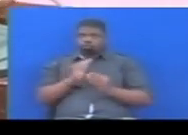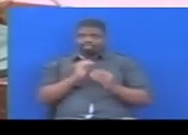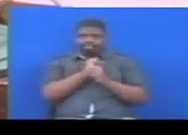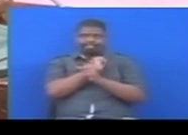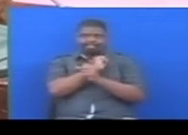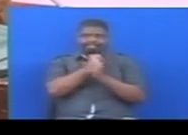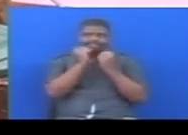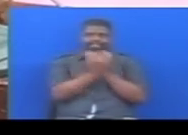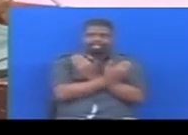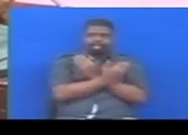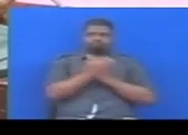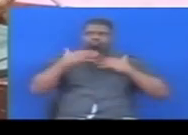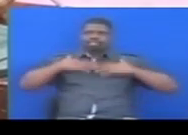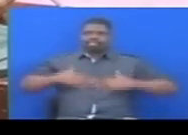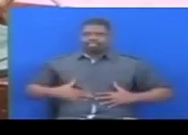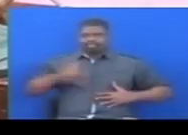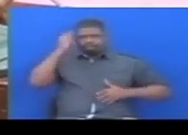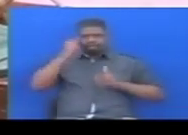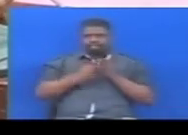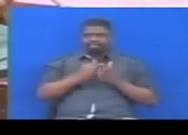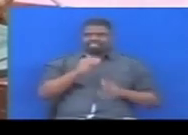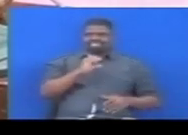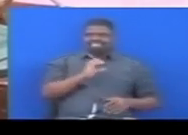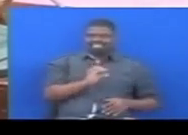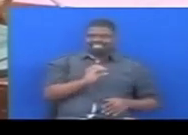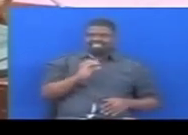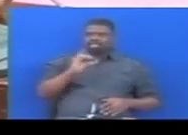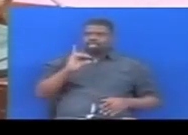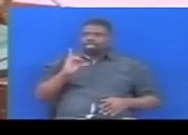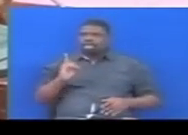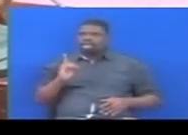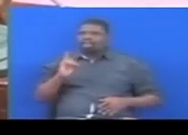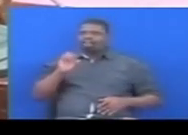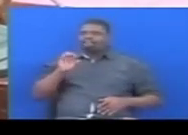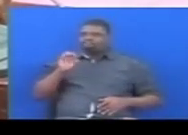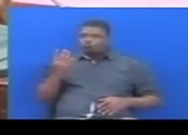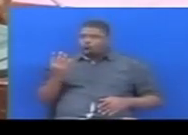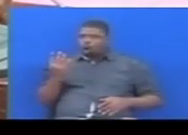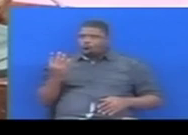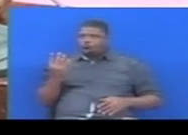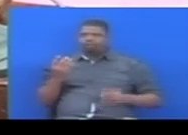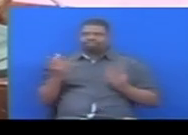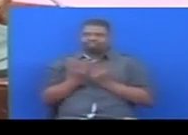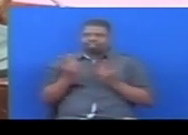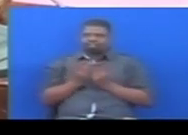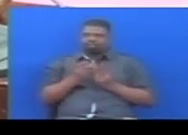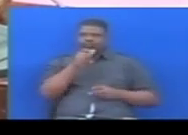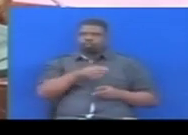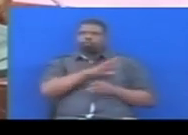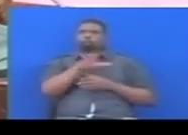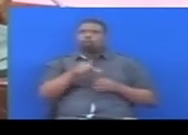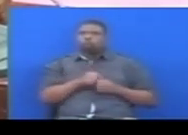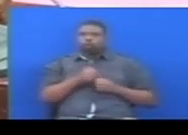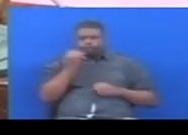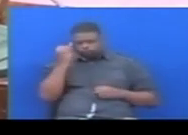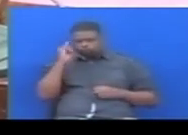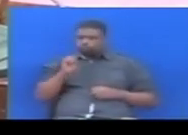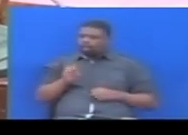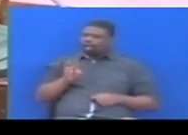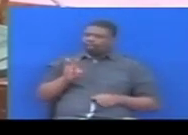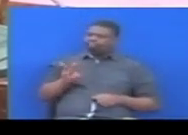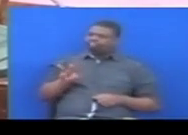imeweka utaratibu wa kuhakikisha watu wote wanaogundulika kuwa na VVU wanaanzishiwa dawa za